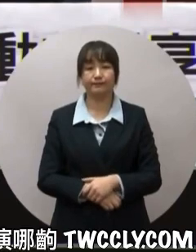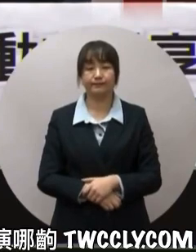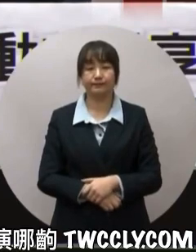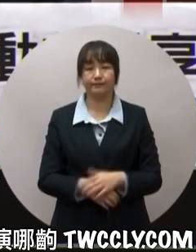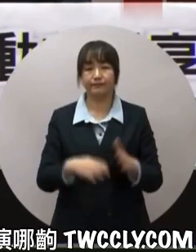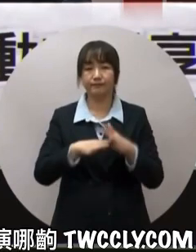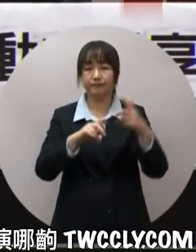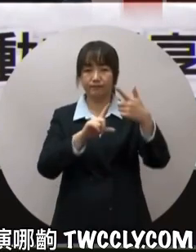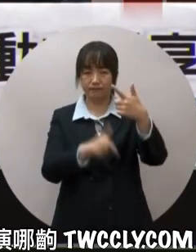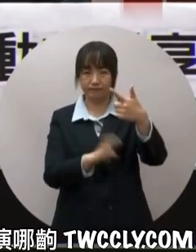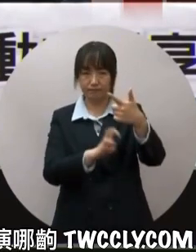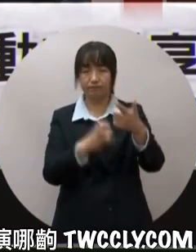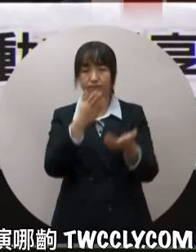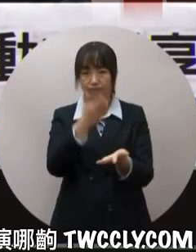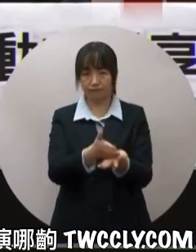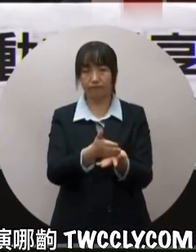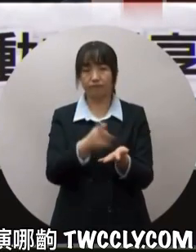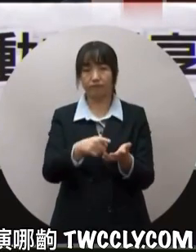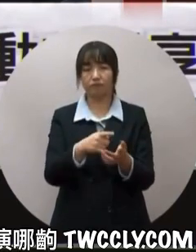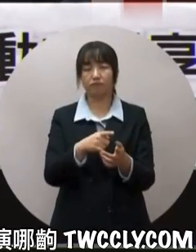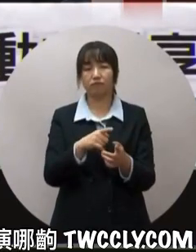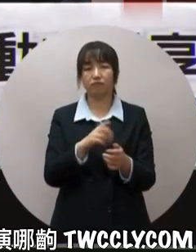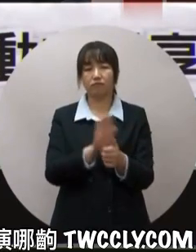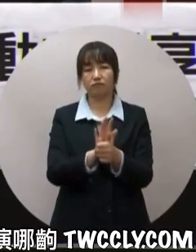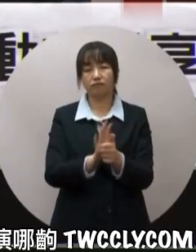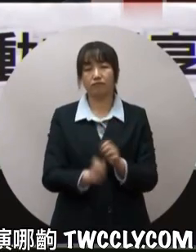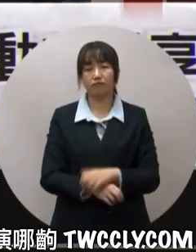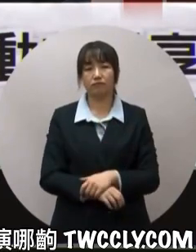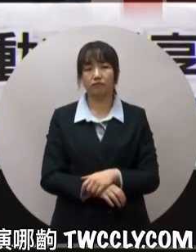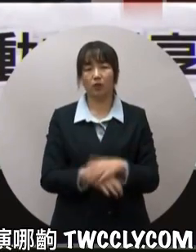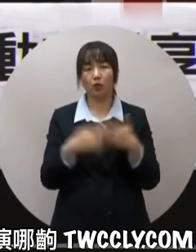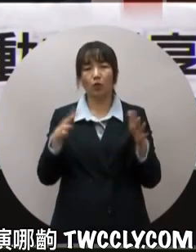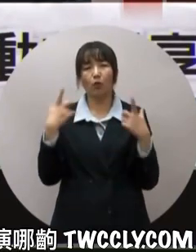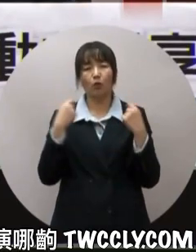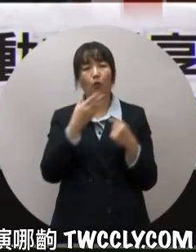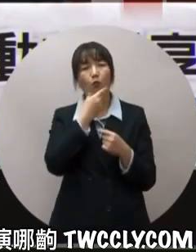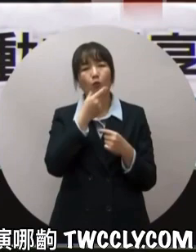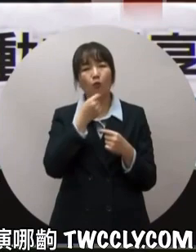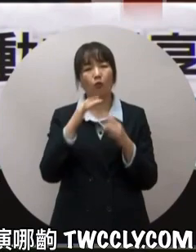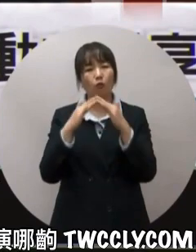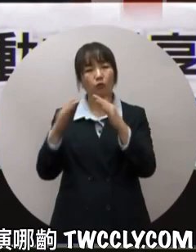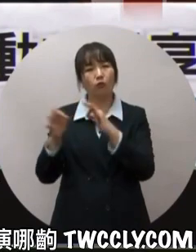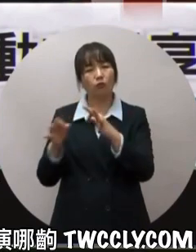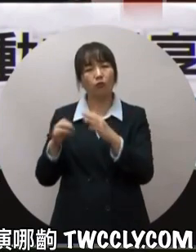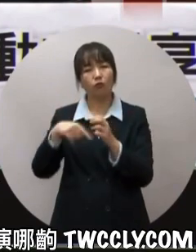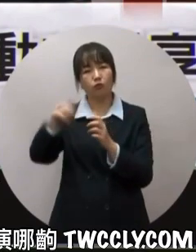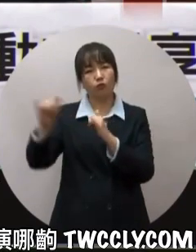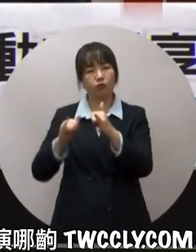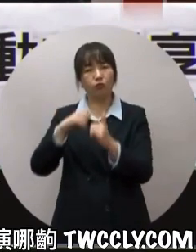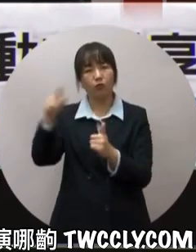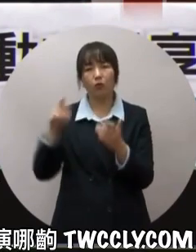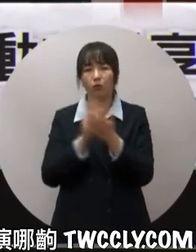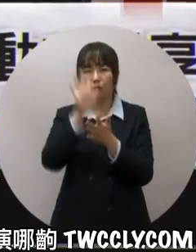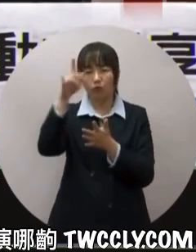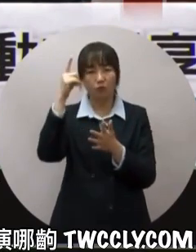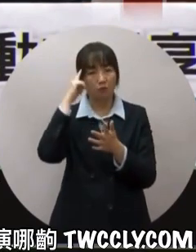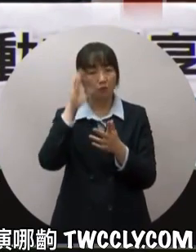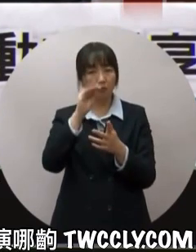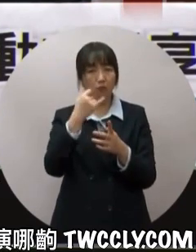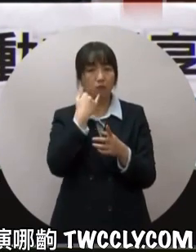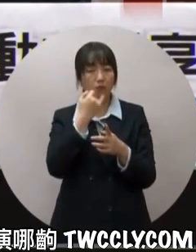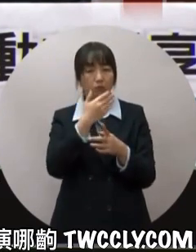然後6月30日就到期那很多被享受到的市民在問說後來的未來機會